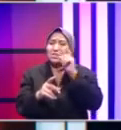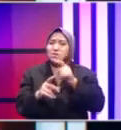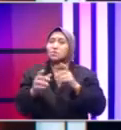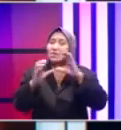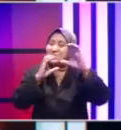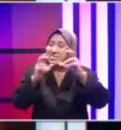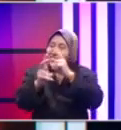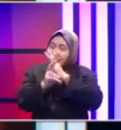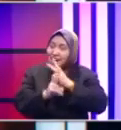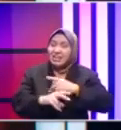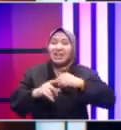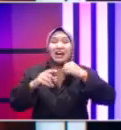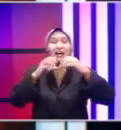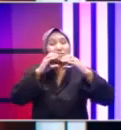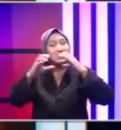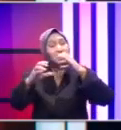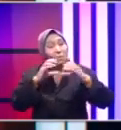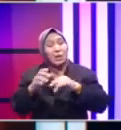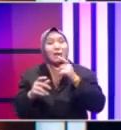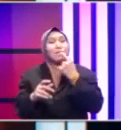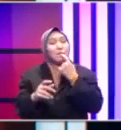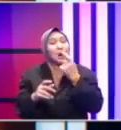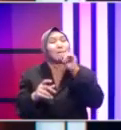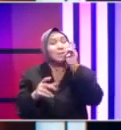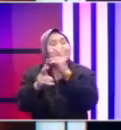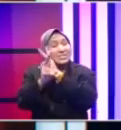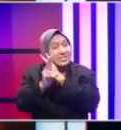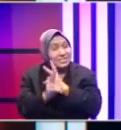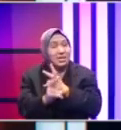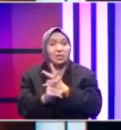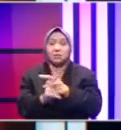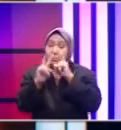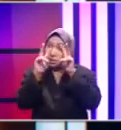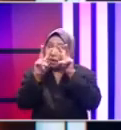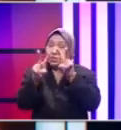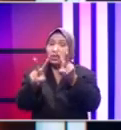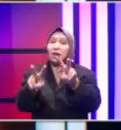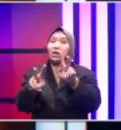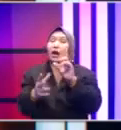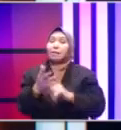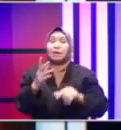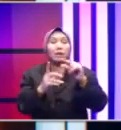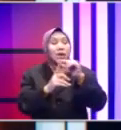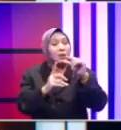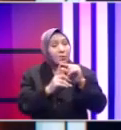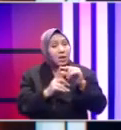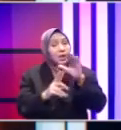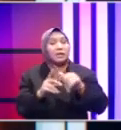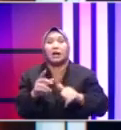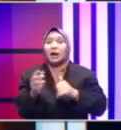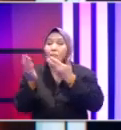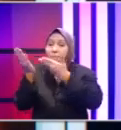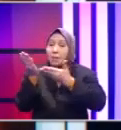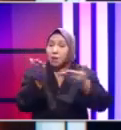lisan kita ini mulut kita ini penjaga Masa dia perhatikan Apakah perkataan perkataannya akan